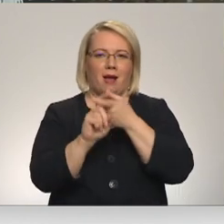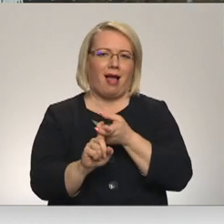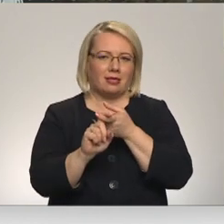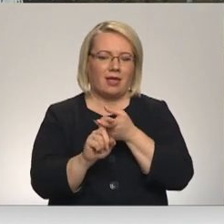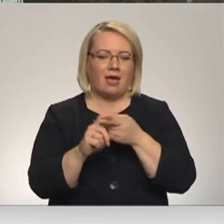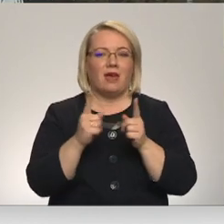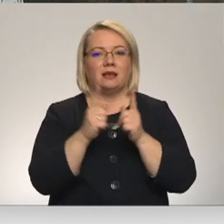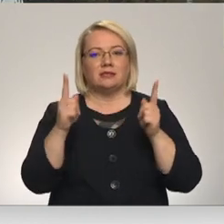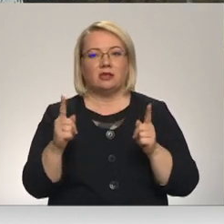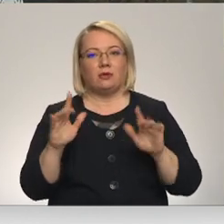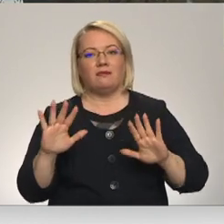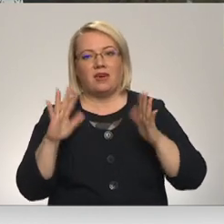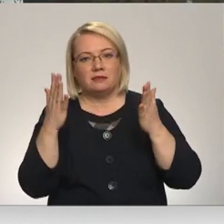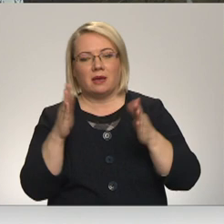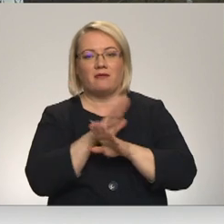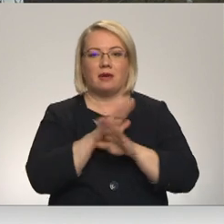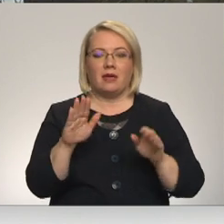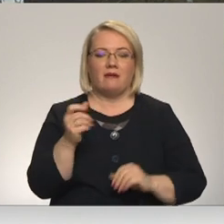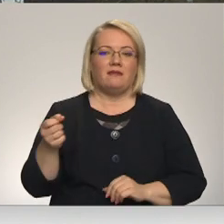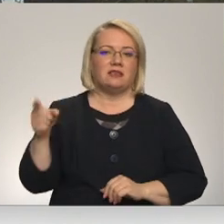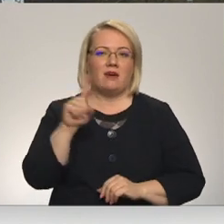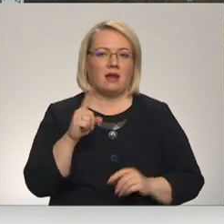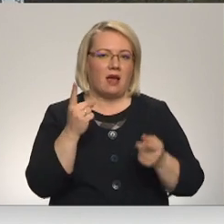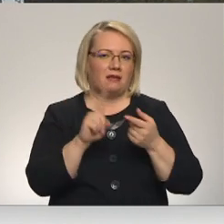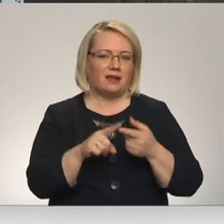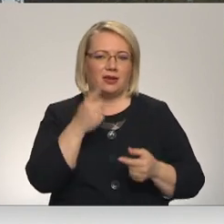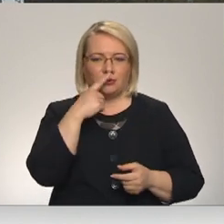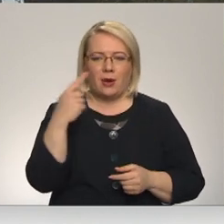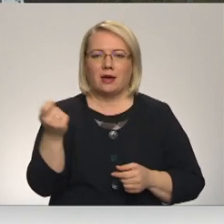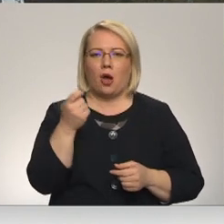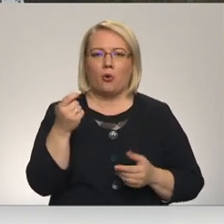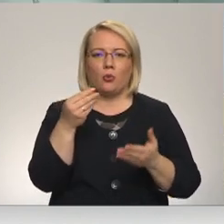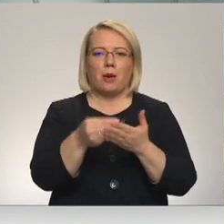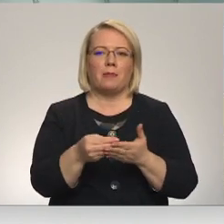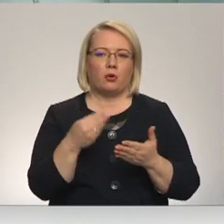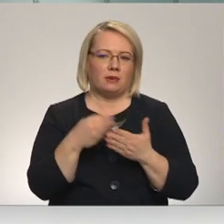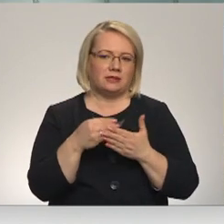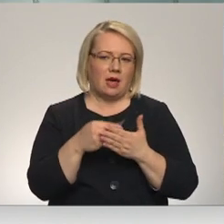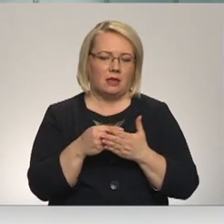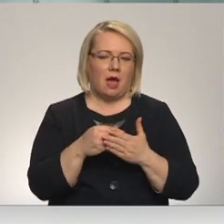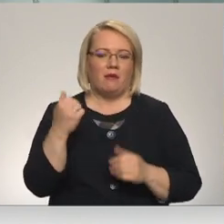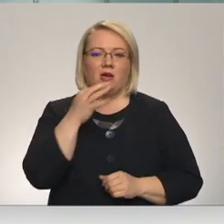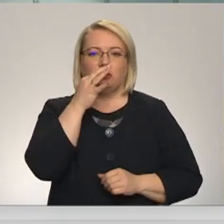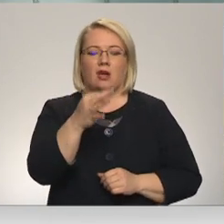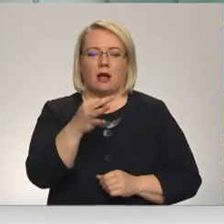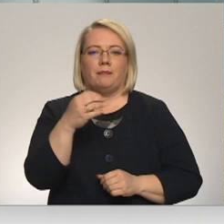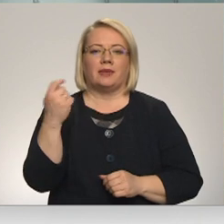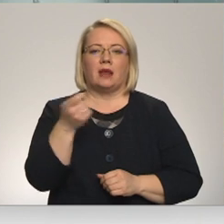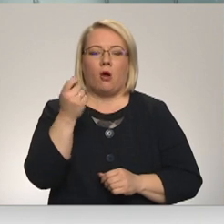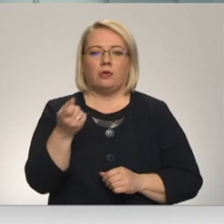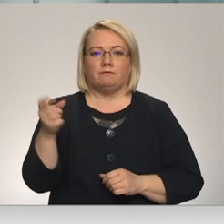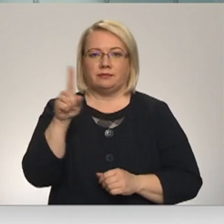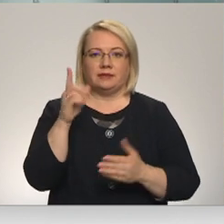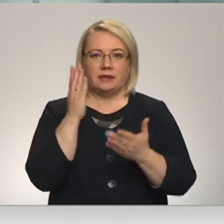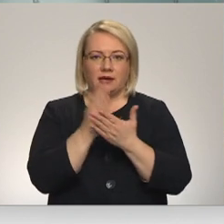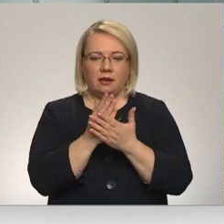sezona būs izdevusies vai nē, visvairāk gan esot atkarīgs no graudu iepirkuma. Cenām. Graudiem šobrīd tas kāpums ir,